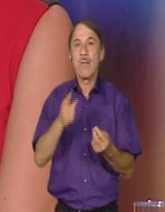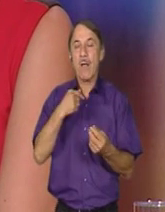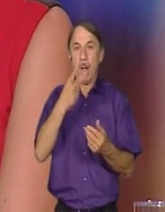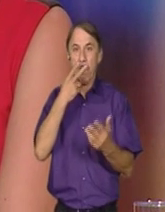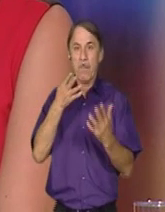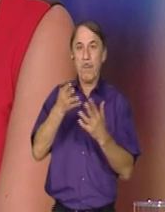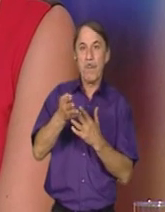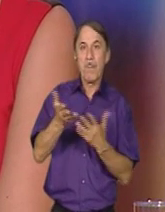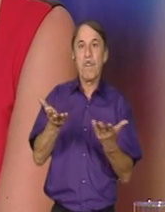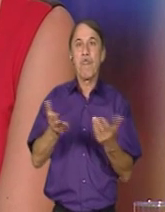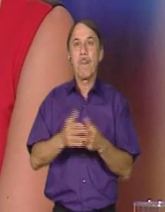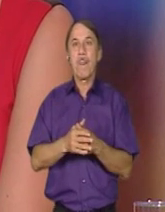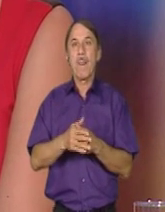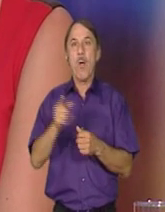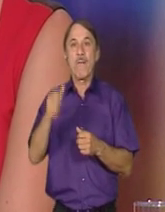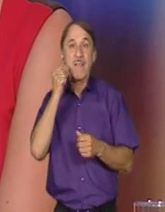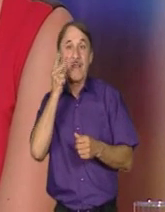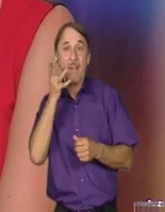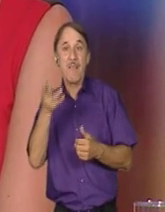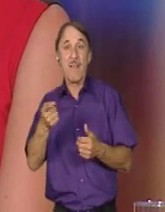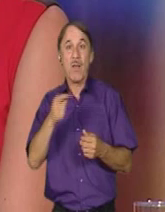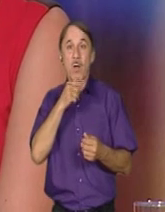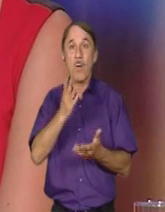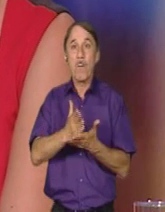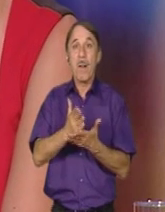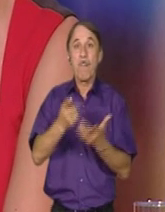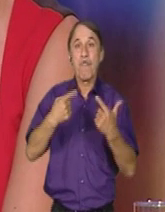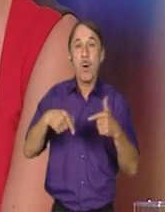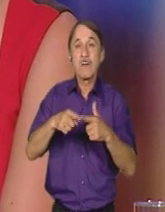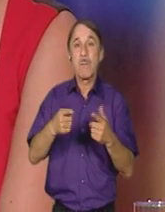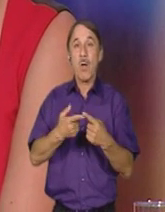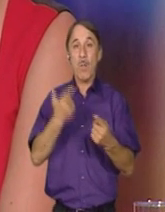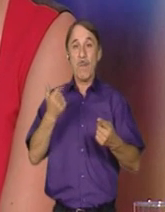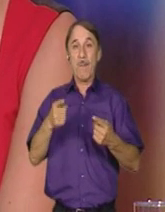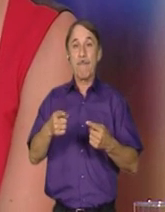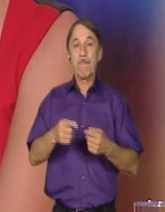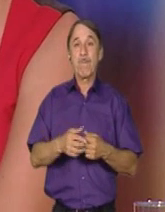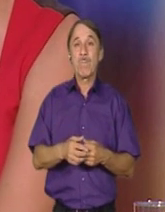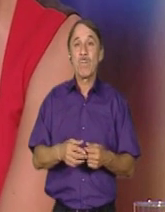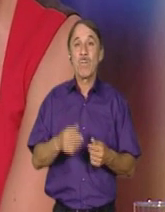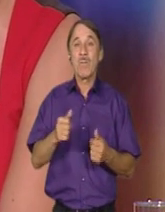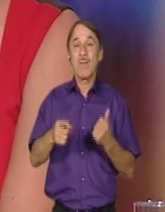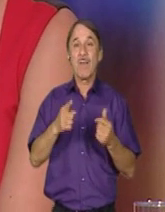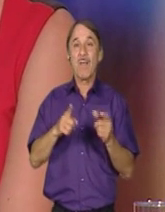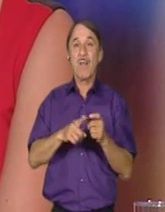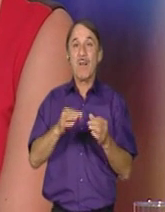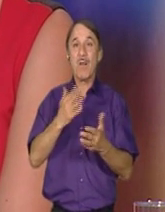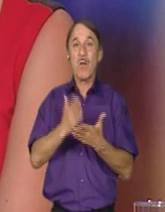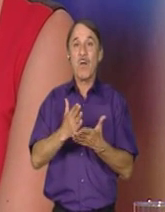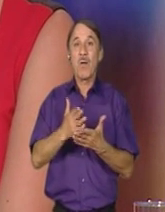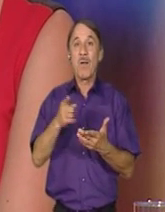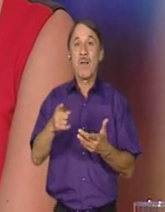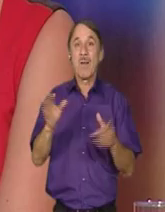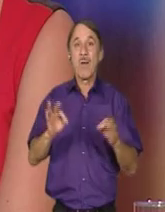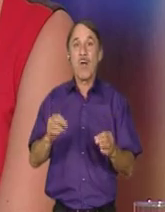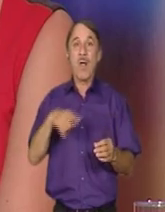neka promena da ovih dana, zapravo svakog četvrtka, možemo da slušamo lepe reči. Ali možda smo vas prekinuli, ako